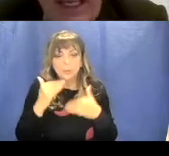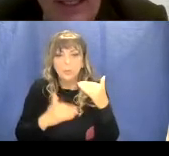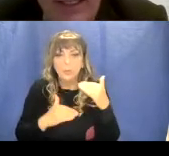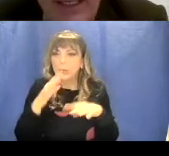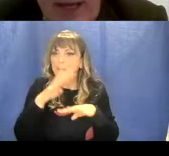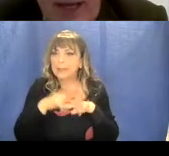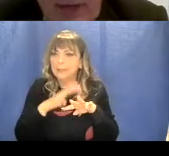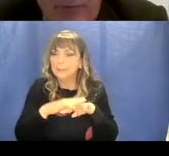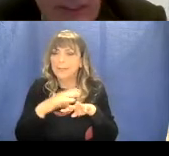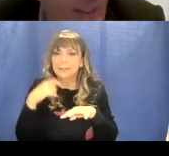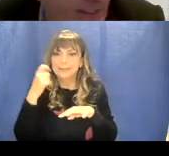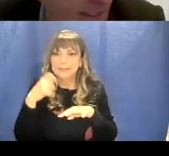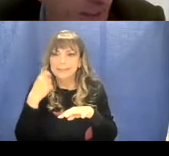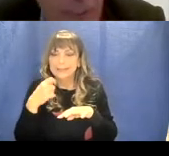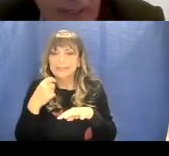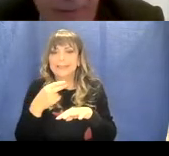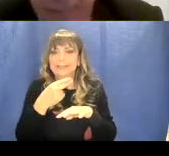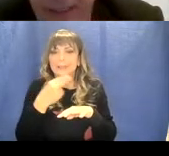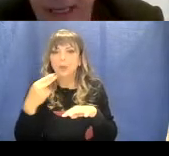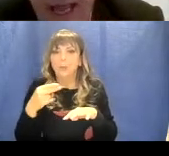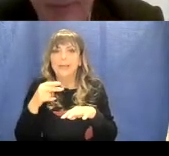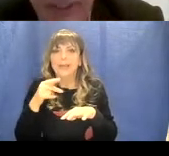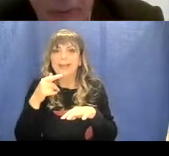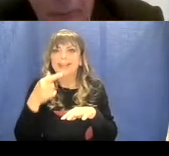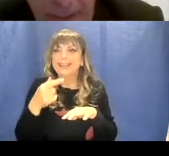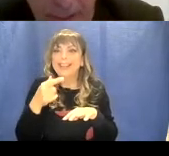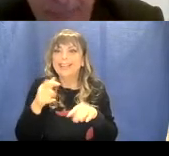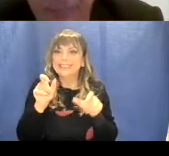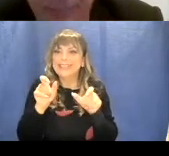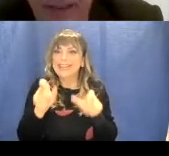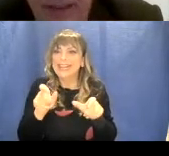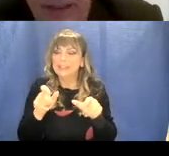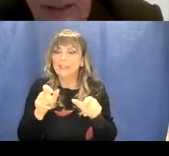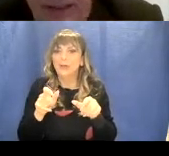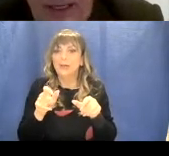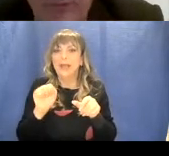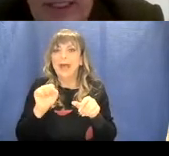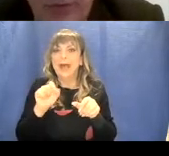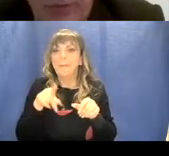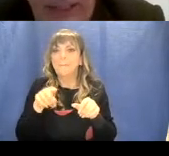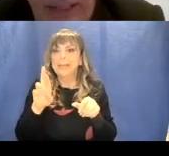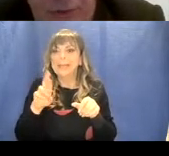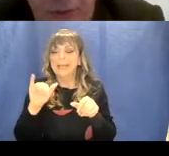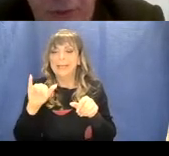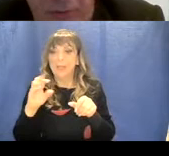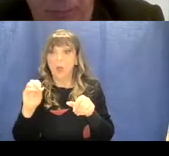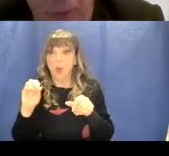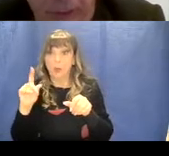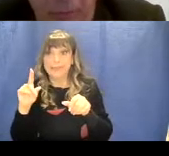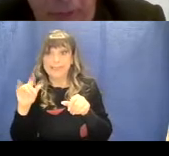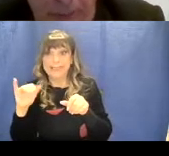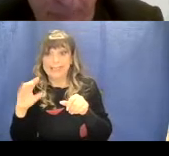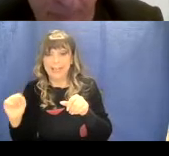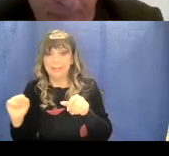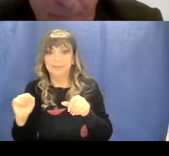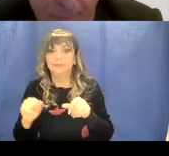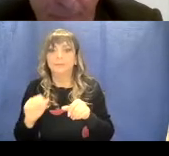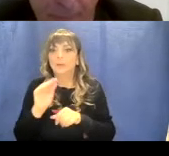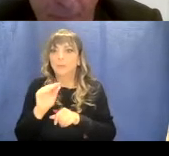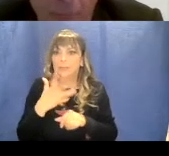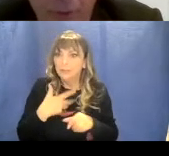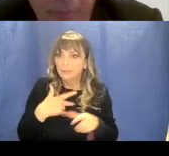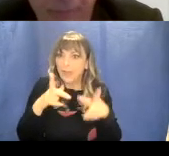interessante si chiama una tassellazione aperiodica allora la domanda è ci sono più aquiloni